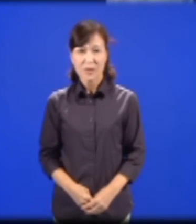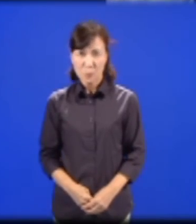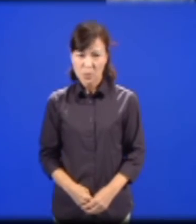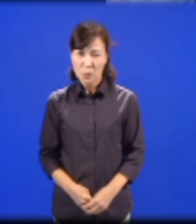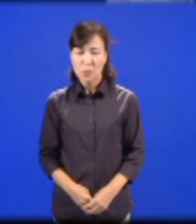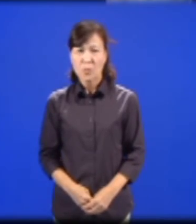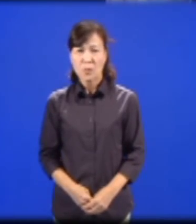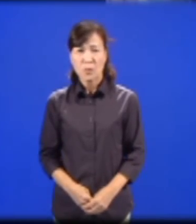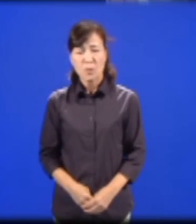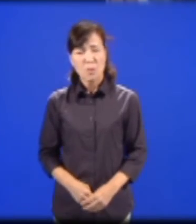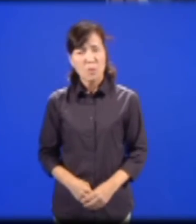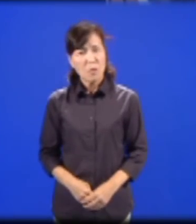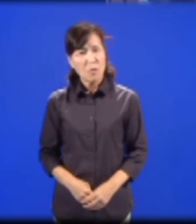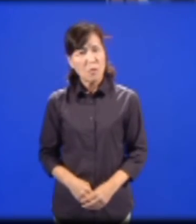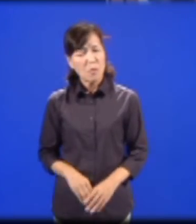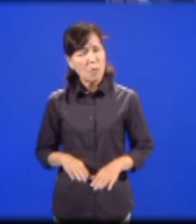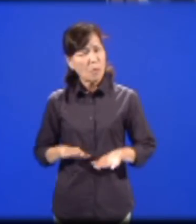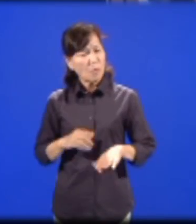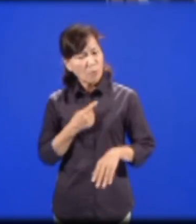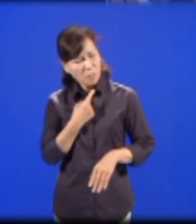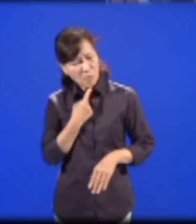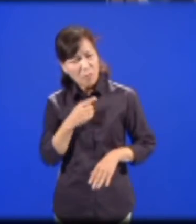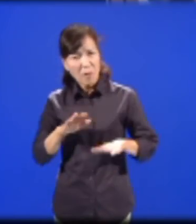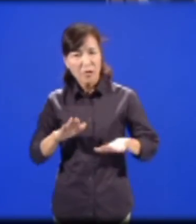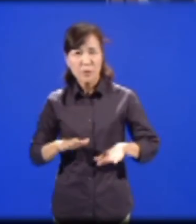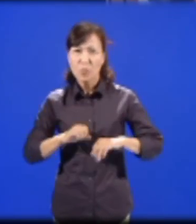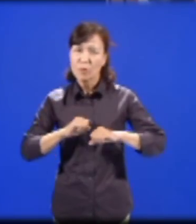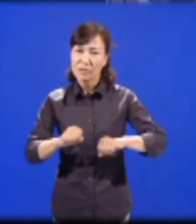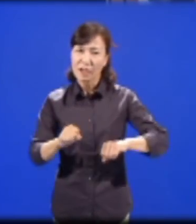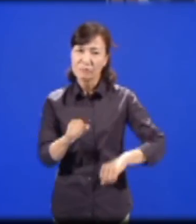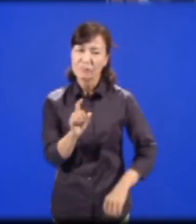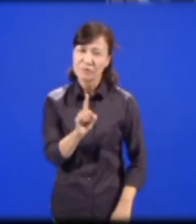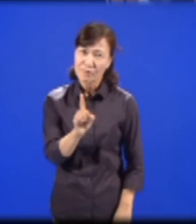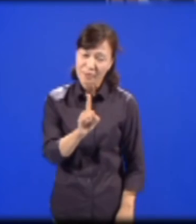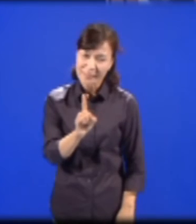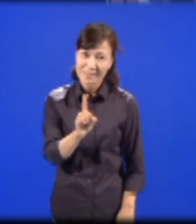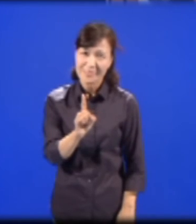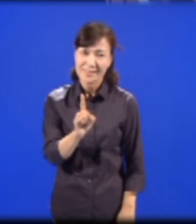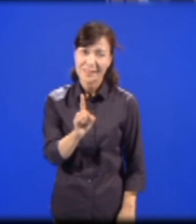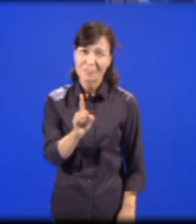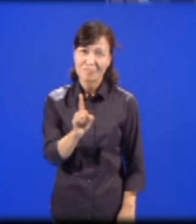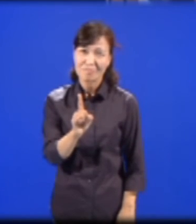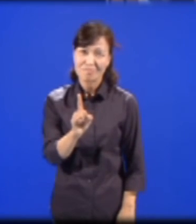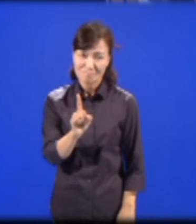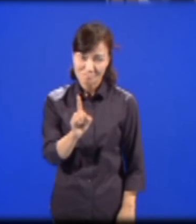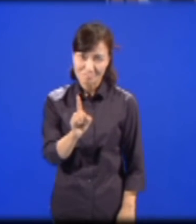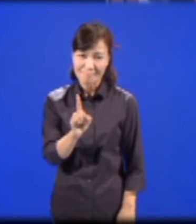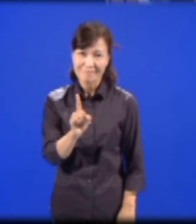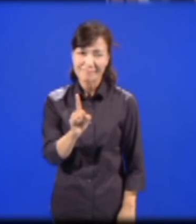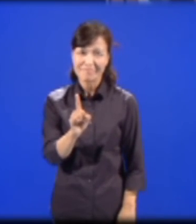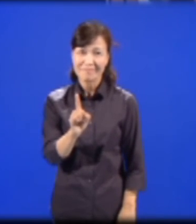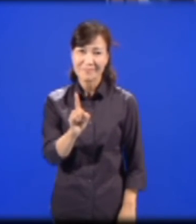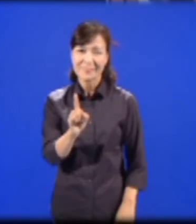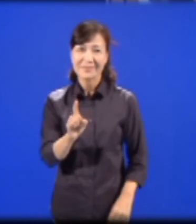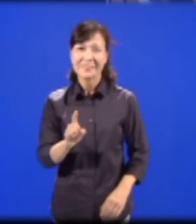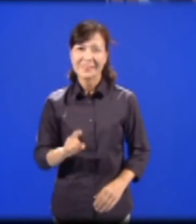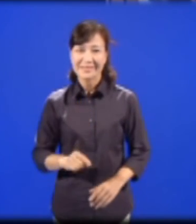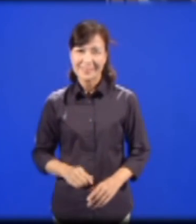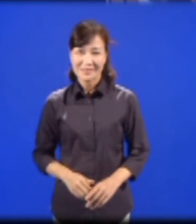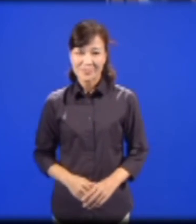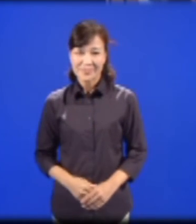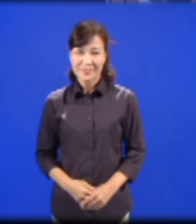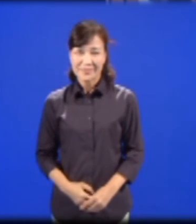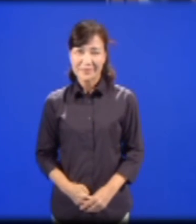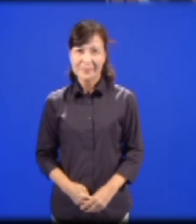あれ、ちょっと待って、6回で終わりのはずやのに、じゃあ今は何をやってるんやろう。